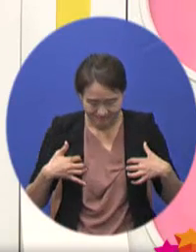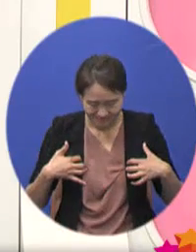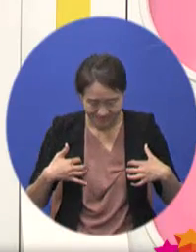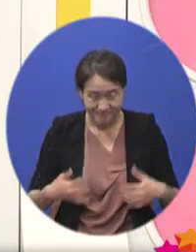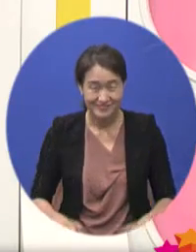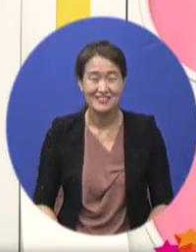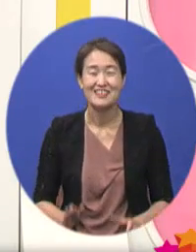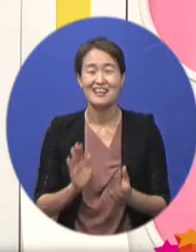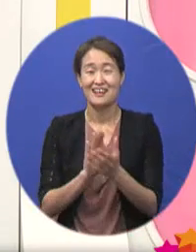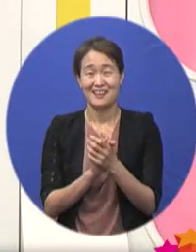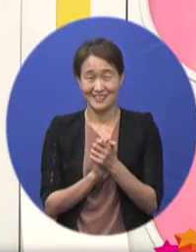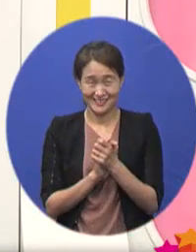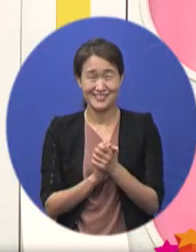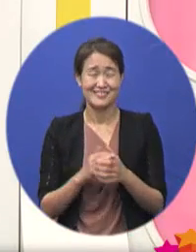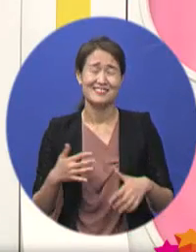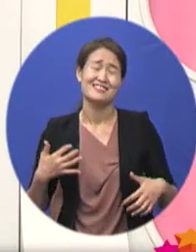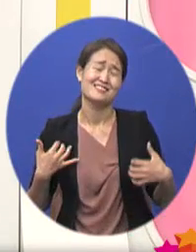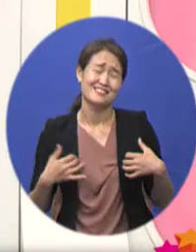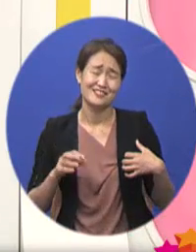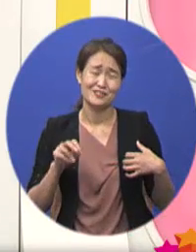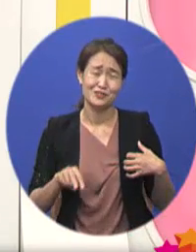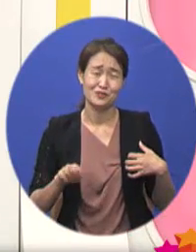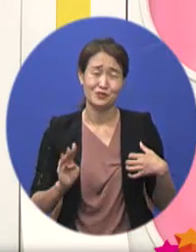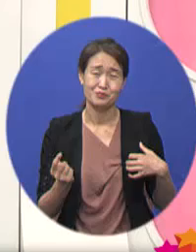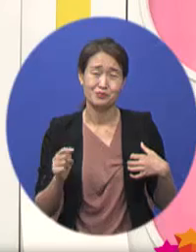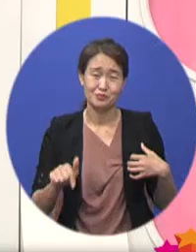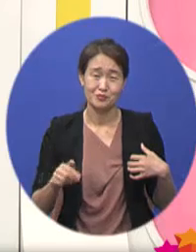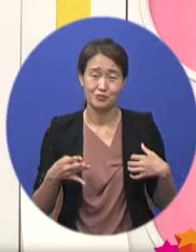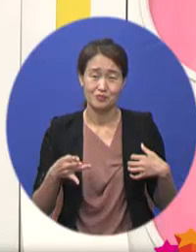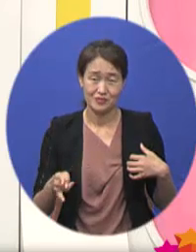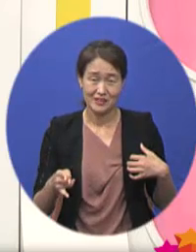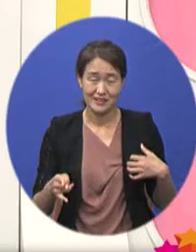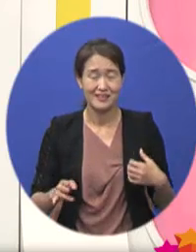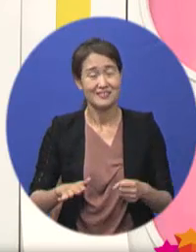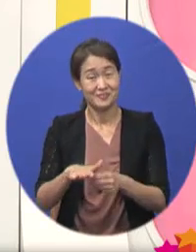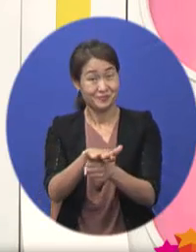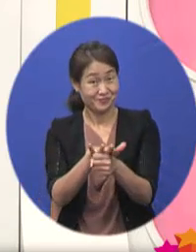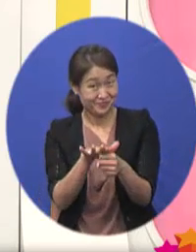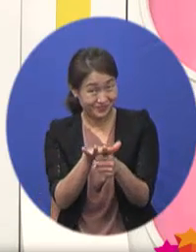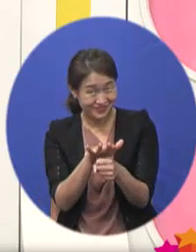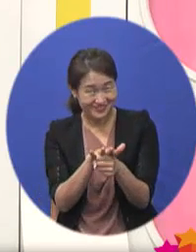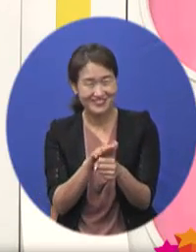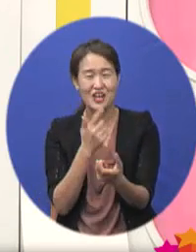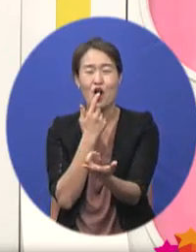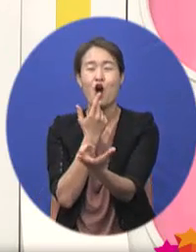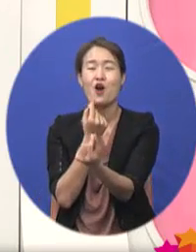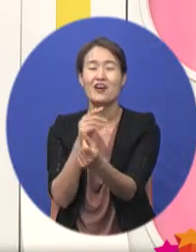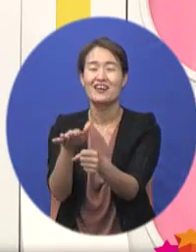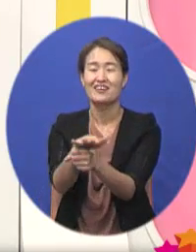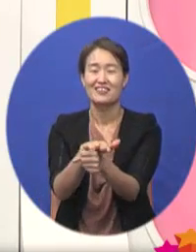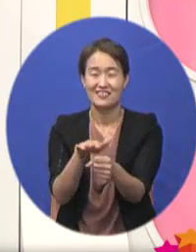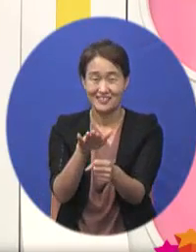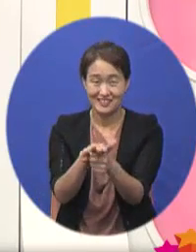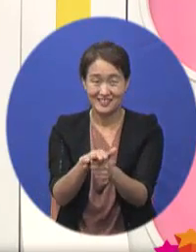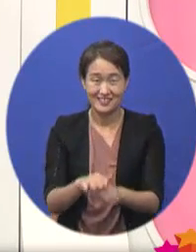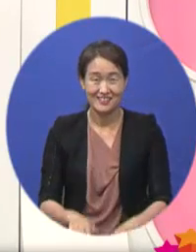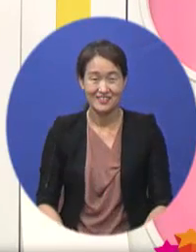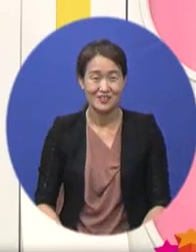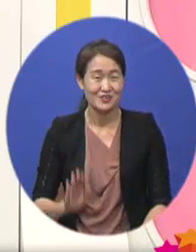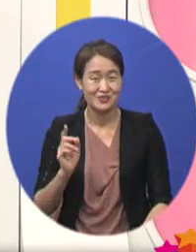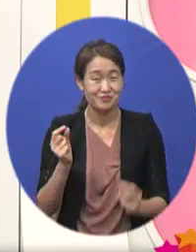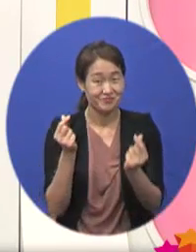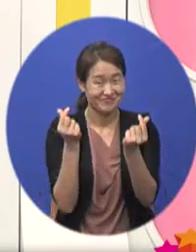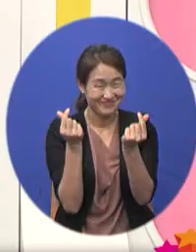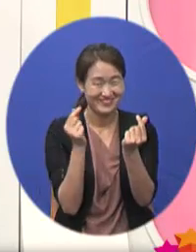반갑습니다. 반갑습니다. 네. 네. 유봉래님. 네네, 안녕하세요. 사랑합니다. 아, 사랑합니다. 사랑합니다. 이겁니다, 요즘에